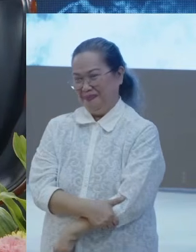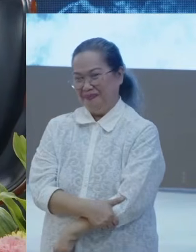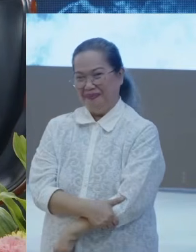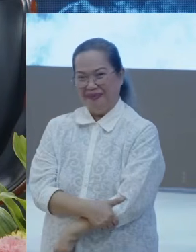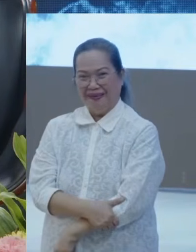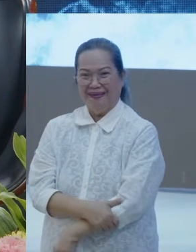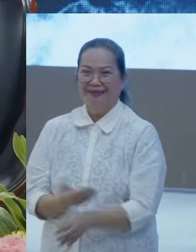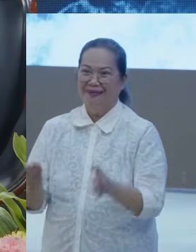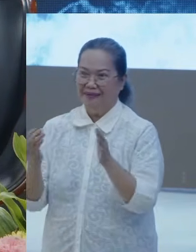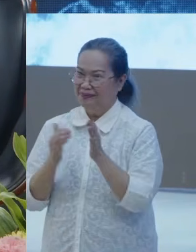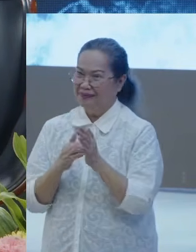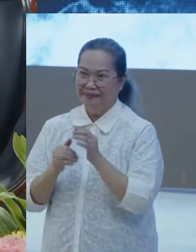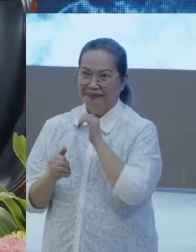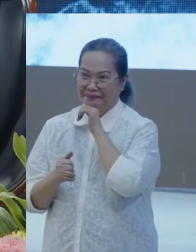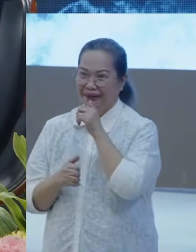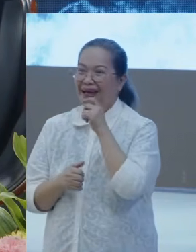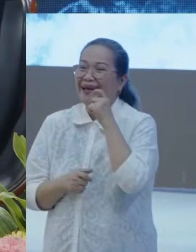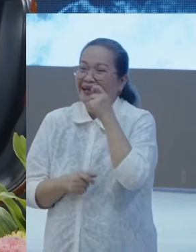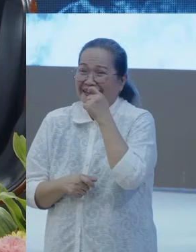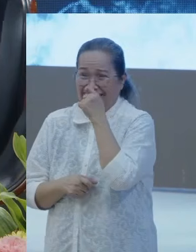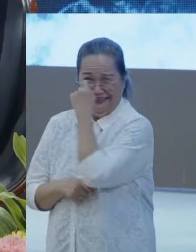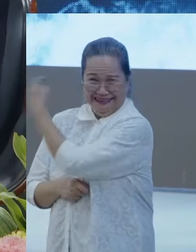Madalas po, hindi tumatawag sa akin